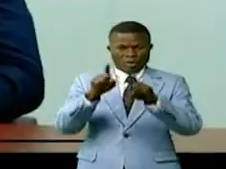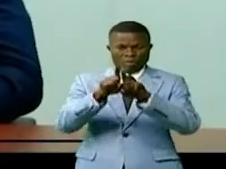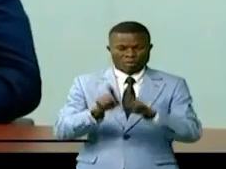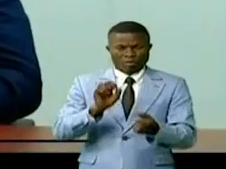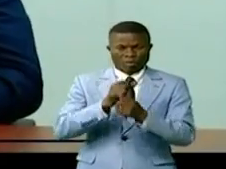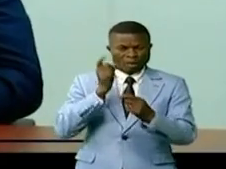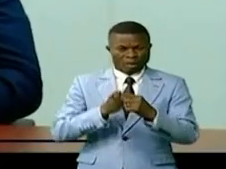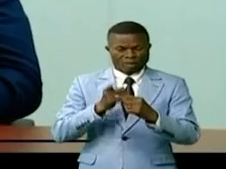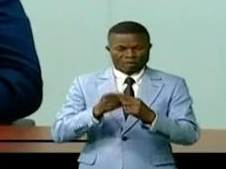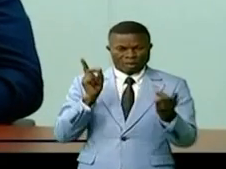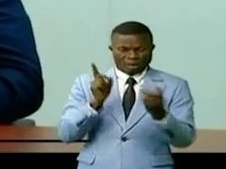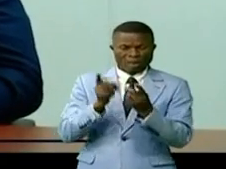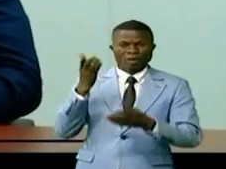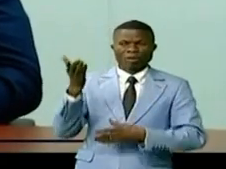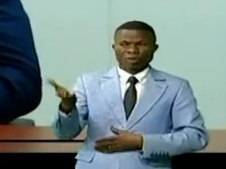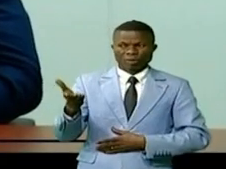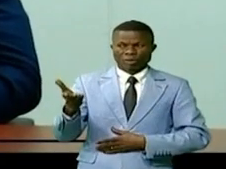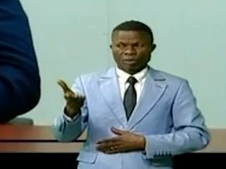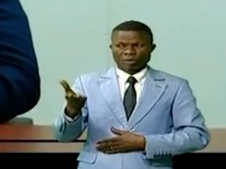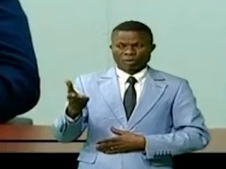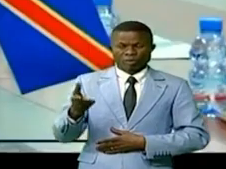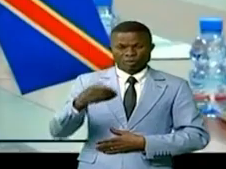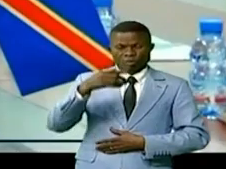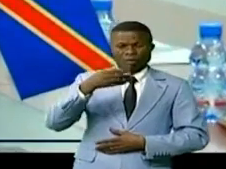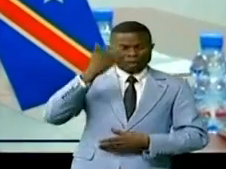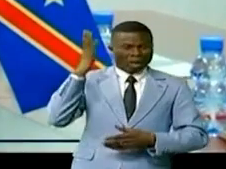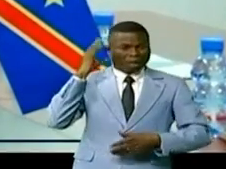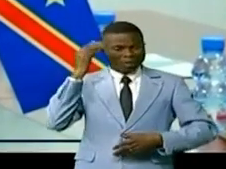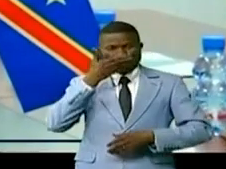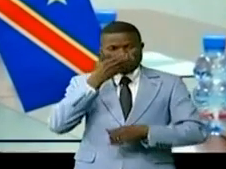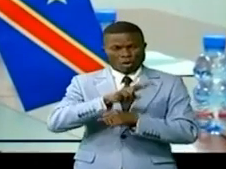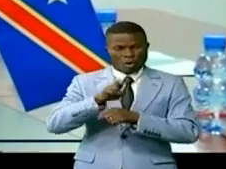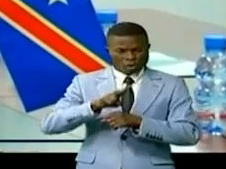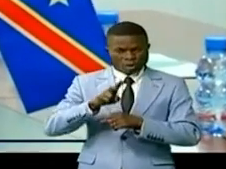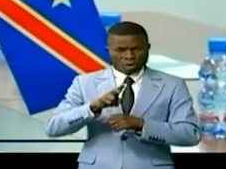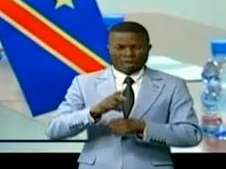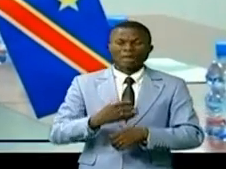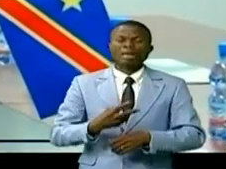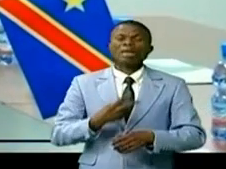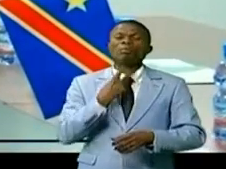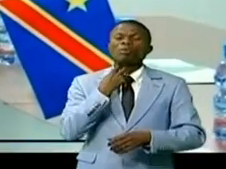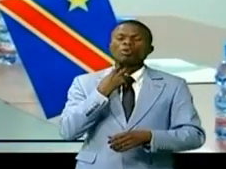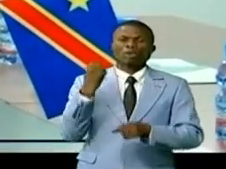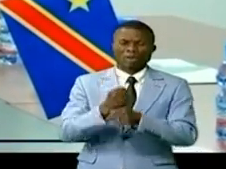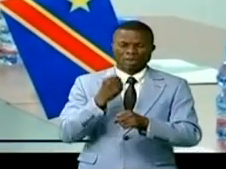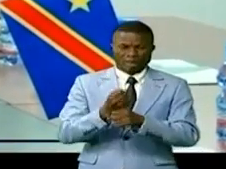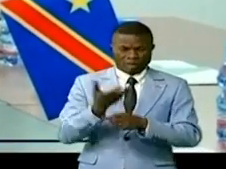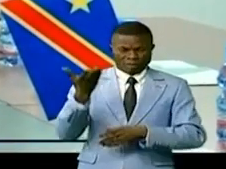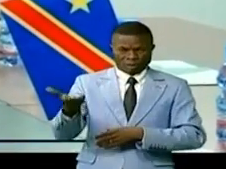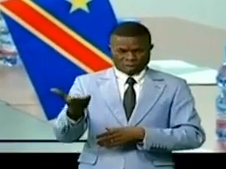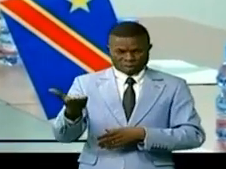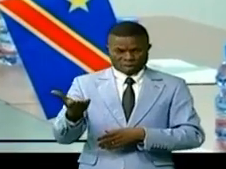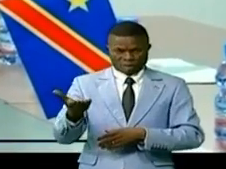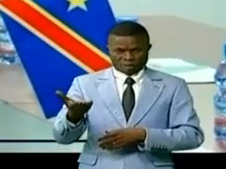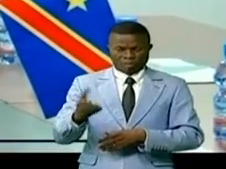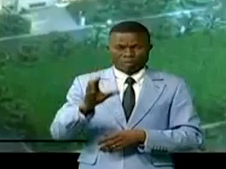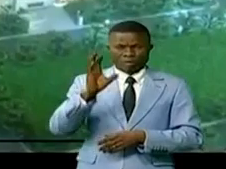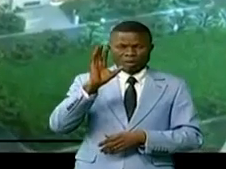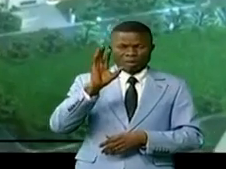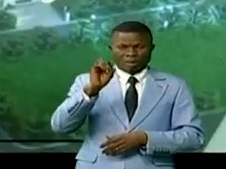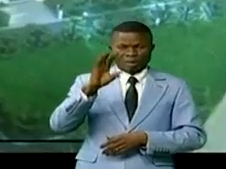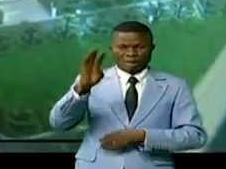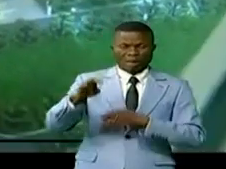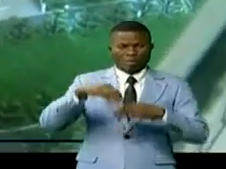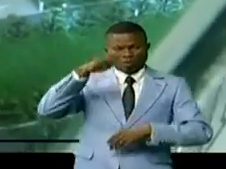difficultés rencontrées. La crise de la Covid-19 a très largement impacté le travail sur le chantier, exécuté à 50%.